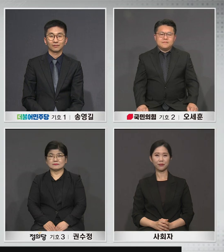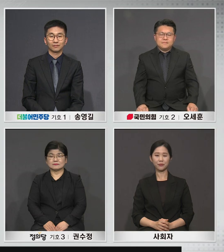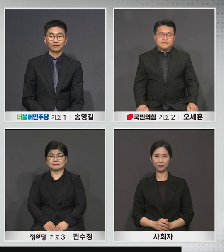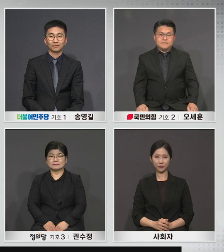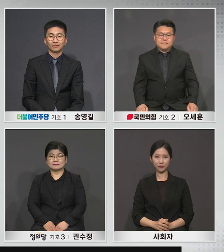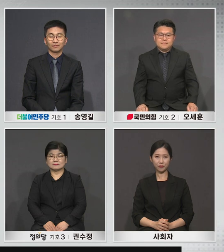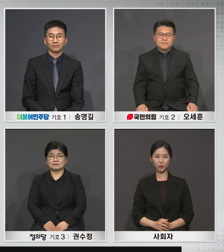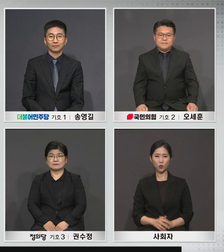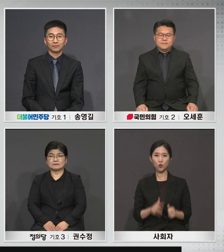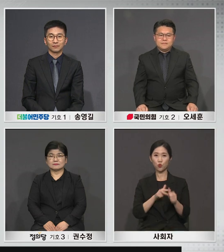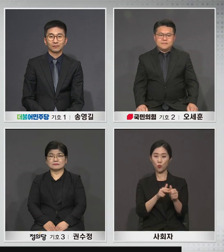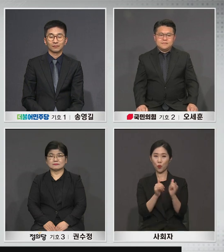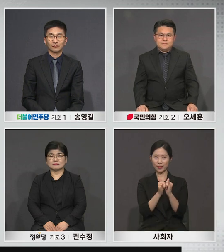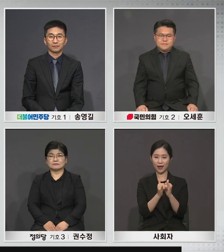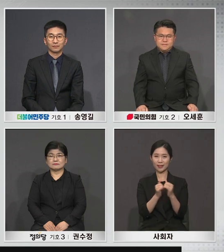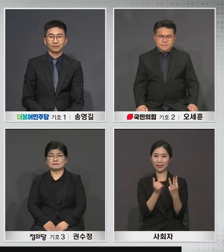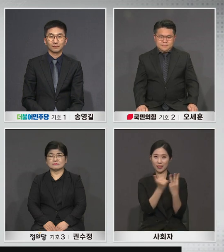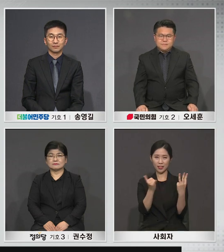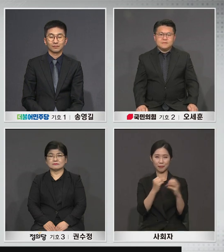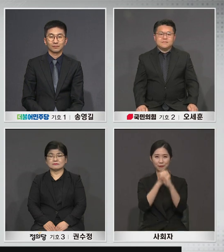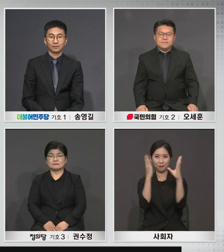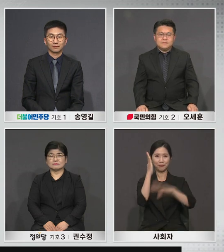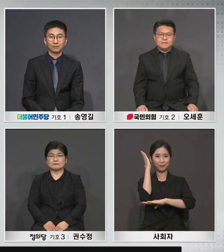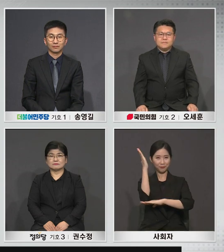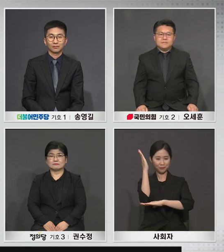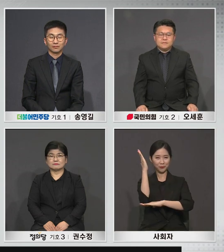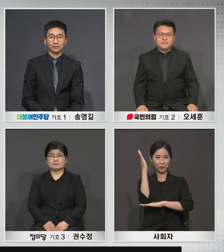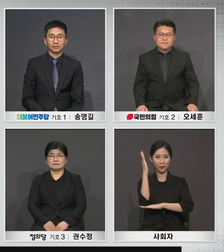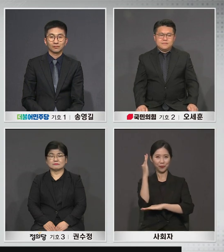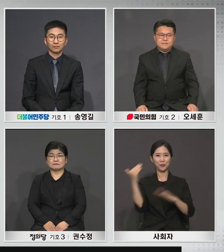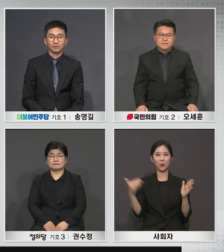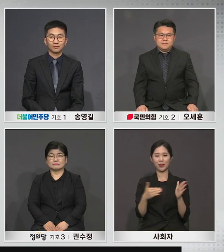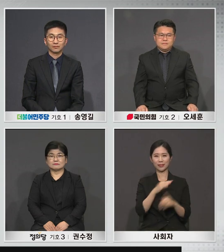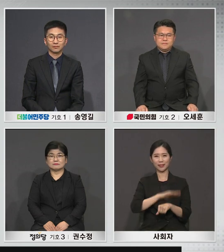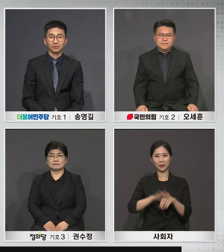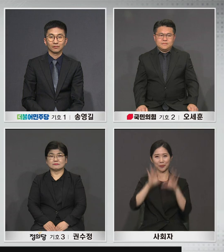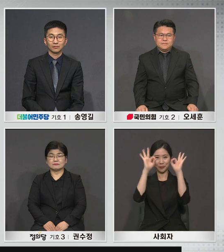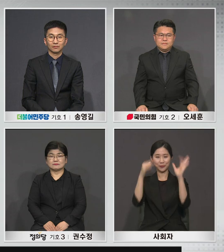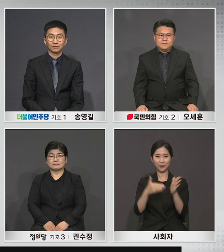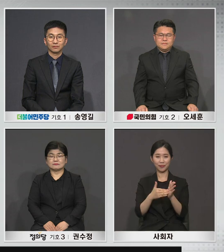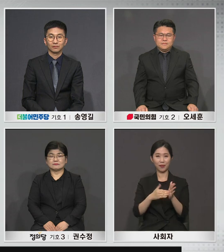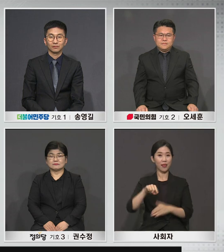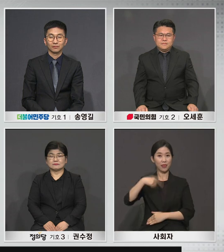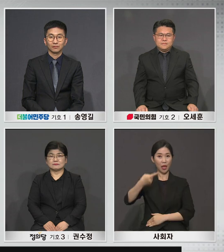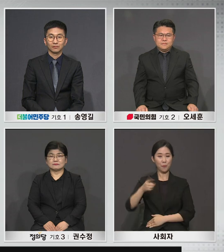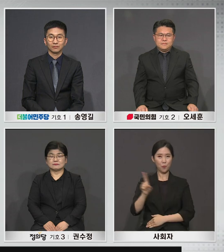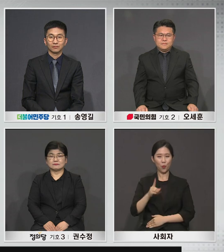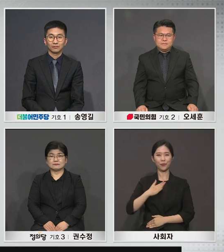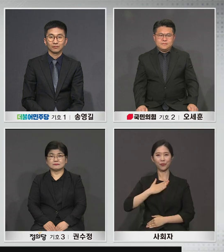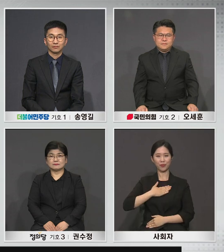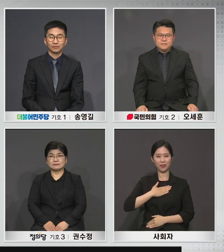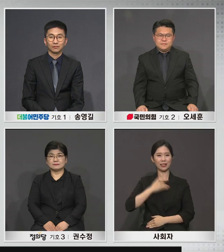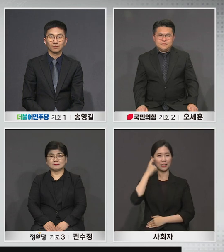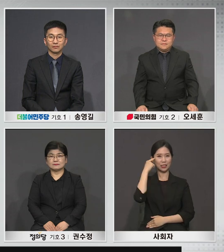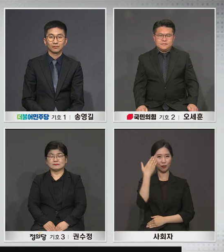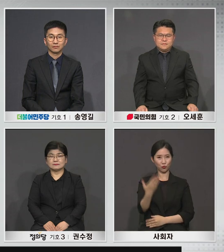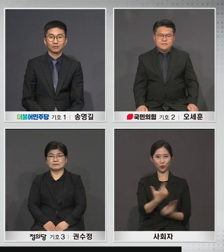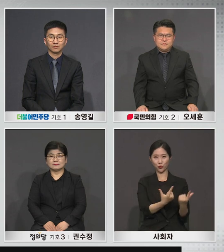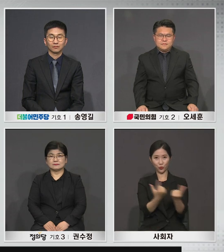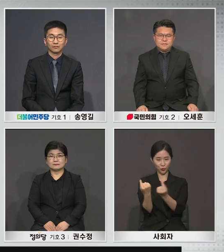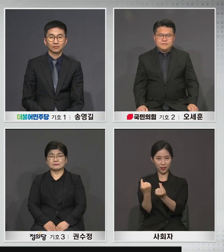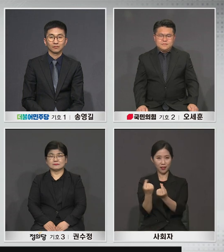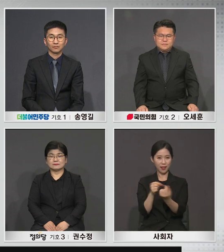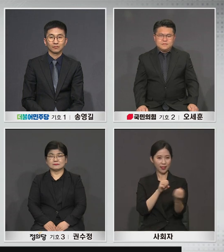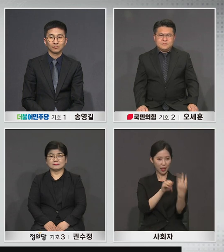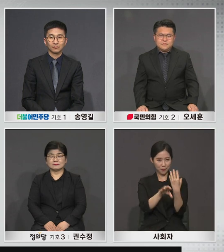세 후보들의 시작 발언 잘 들었고요. 다음 순서 사회자 공통질문에 대한 후보들의 답변 듣고요.